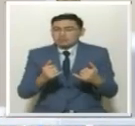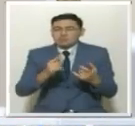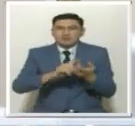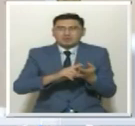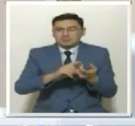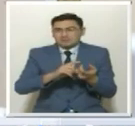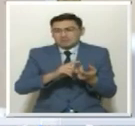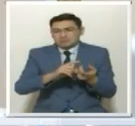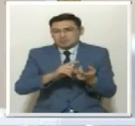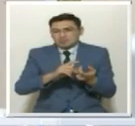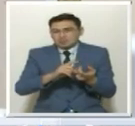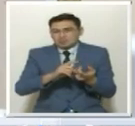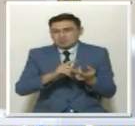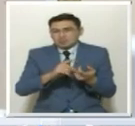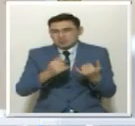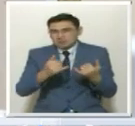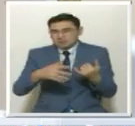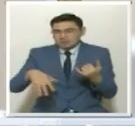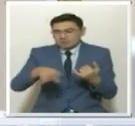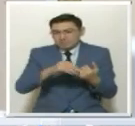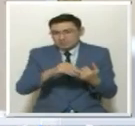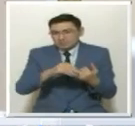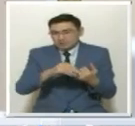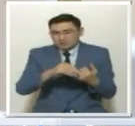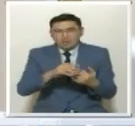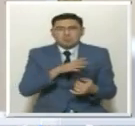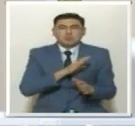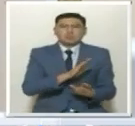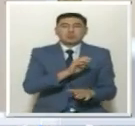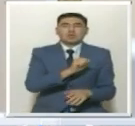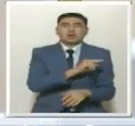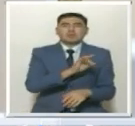айналысатын болды. Қазір барлық бұрындары тек ақпарат жинап